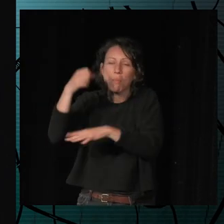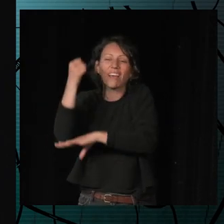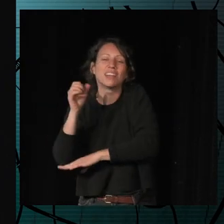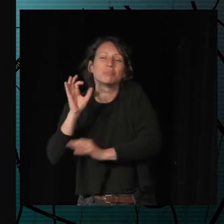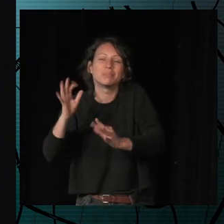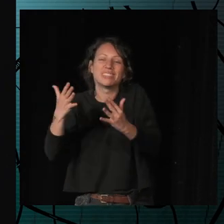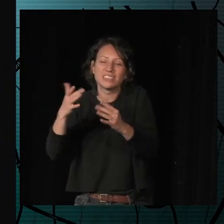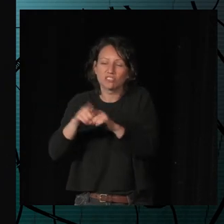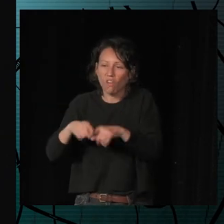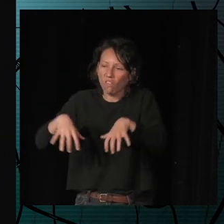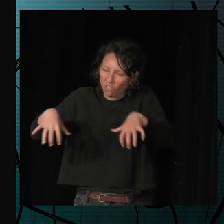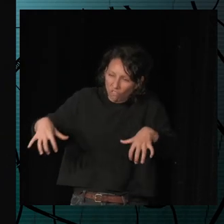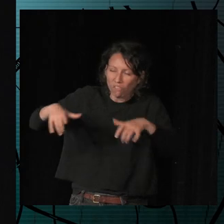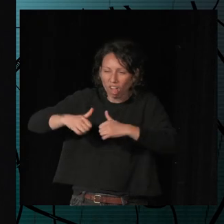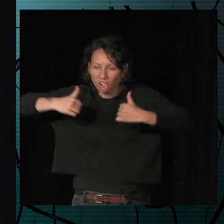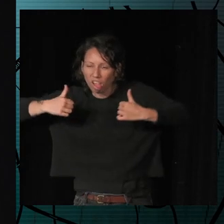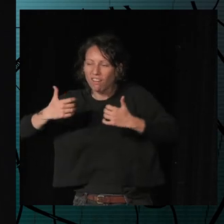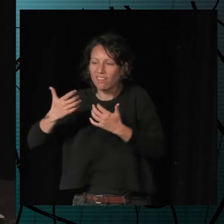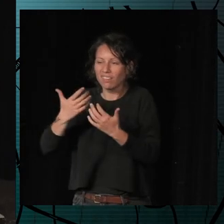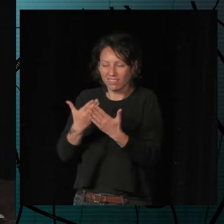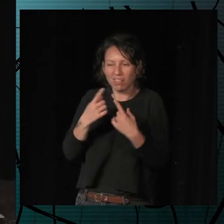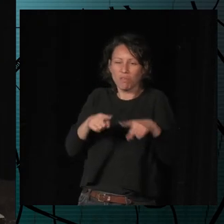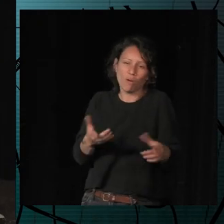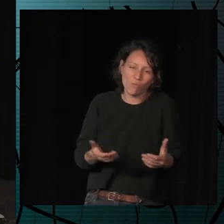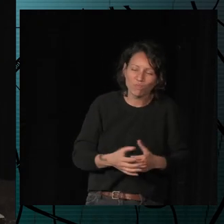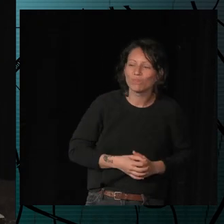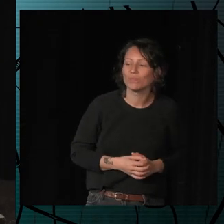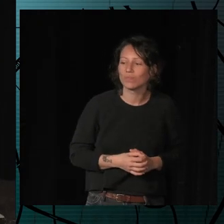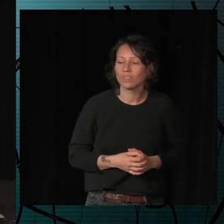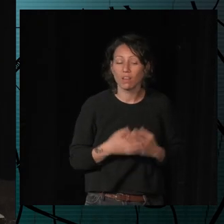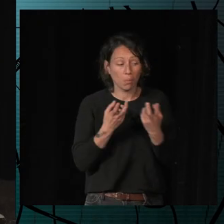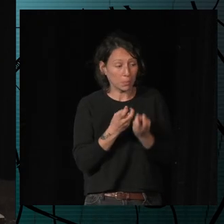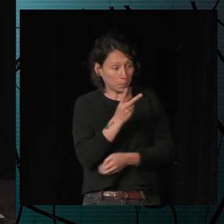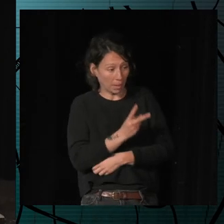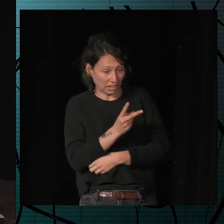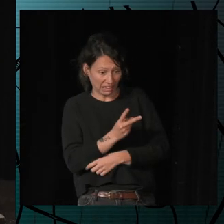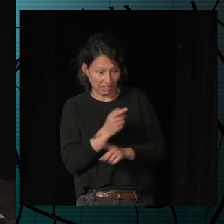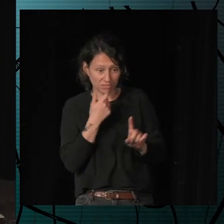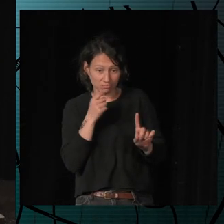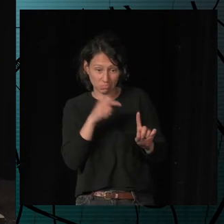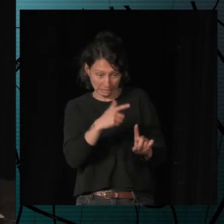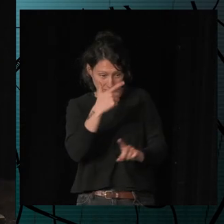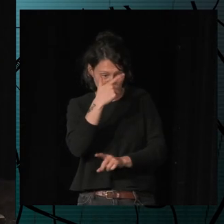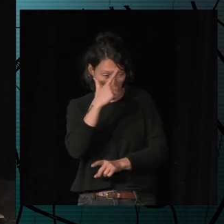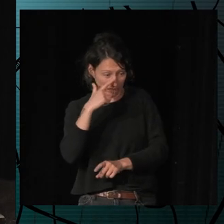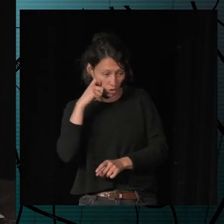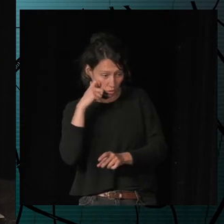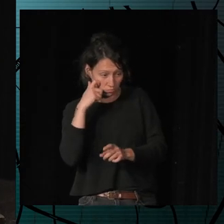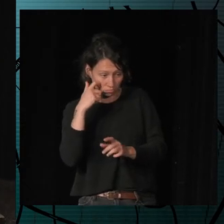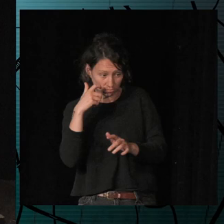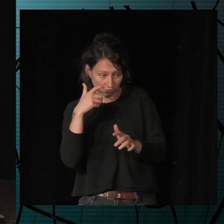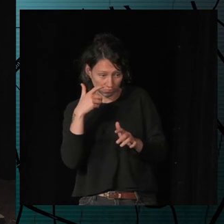l'esprit d'un Resident Evil par exemple Patrick tu considères qu'aujourd'hui Resident Evil n'est plus dans le jeu d'horreur encore une